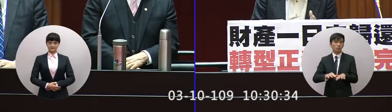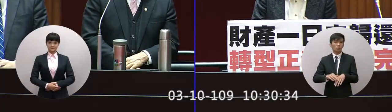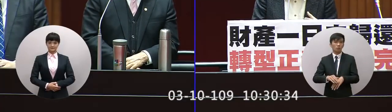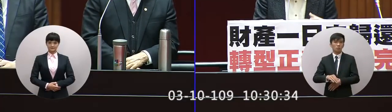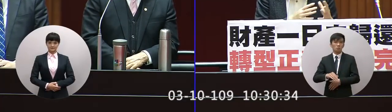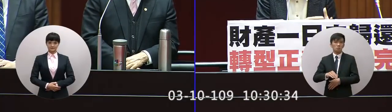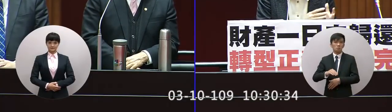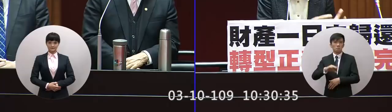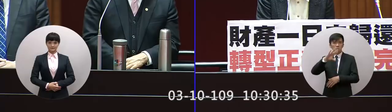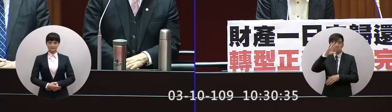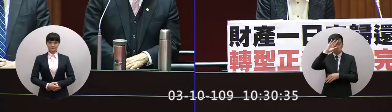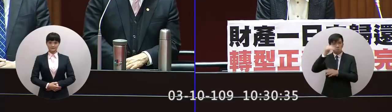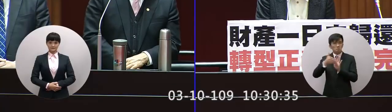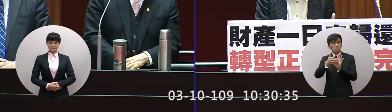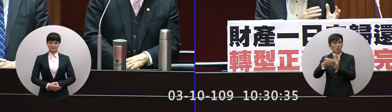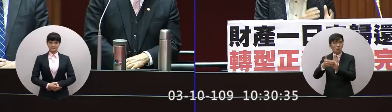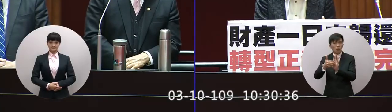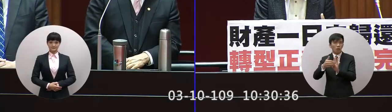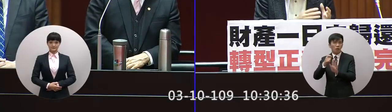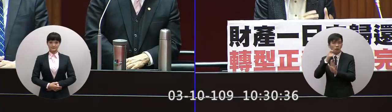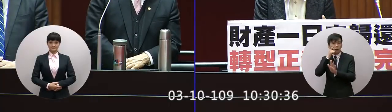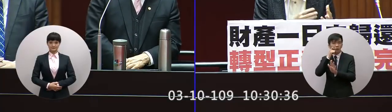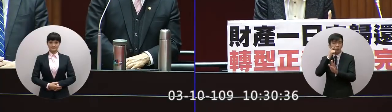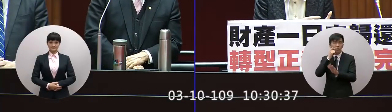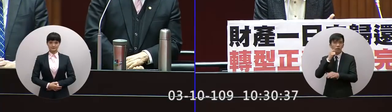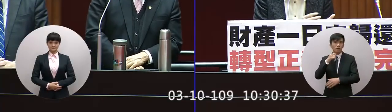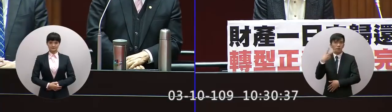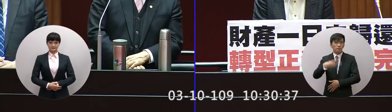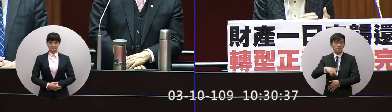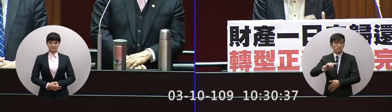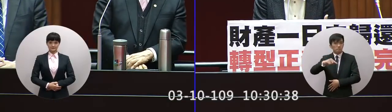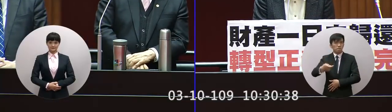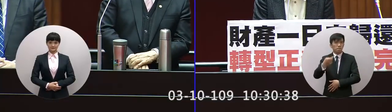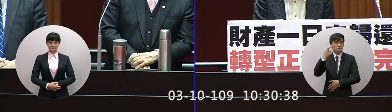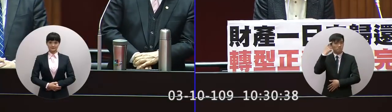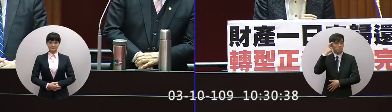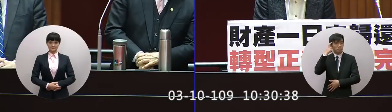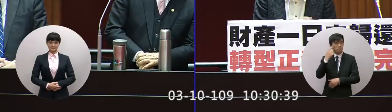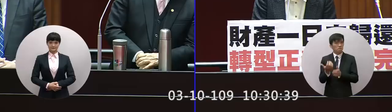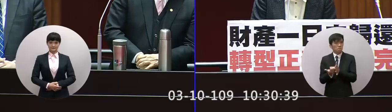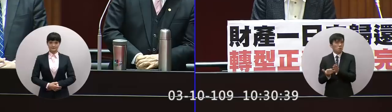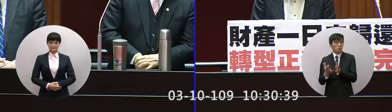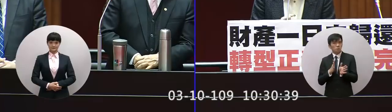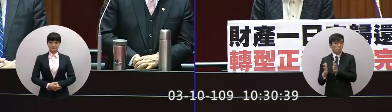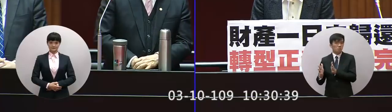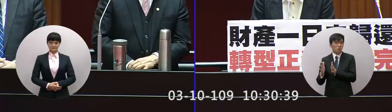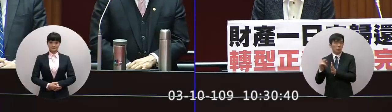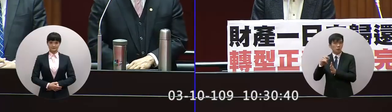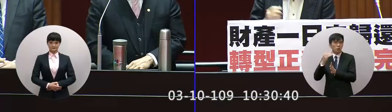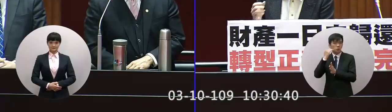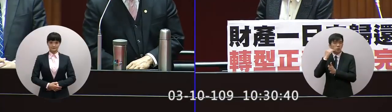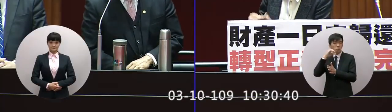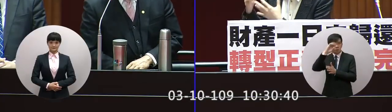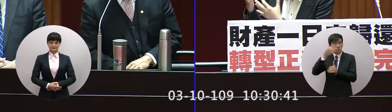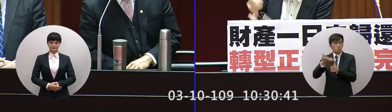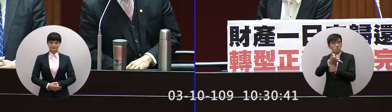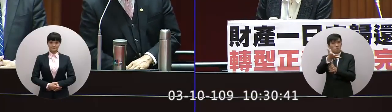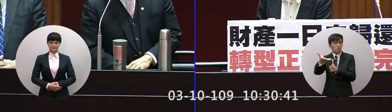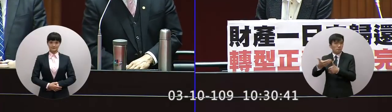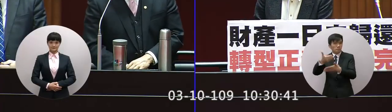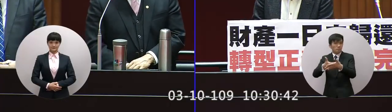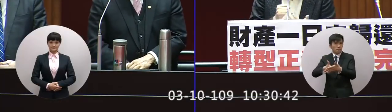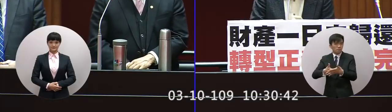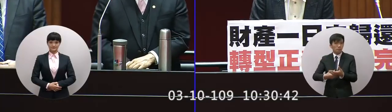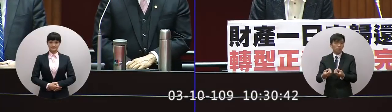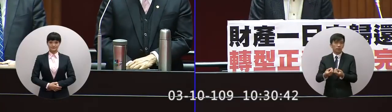堵已经不能用围堵来控制疫情了，我们是不是该想好，事先想好如何减灾这个问题？那我为什么会提到